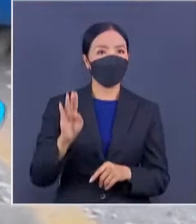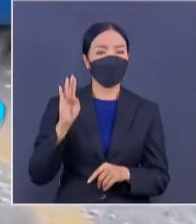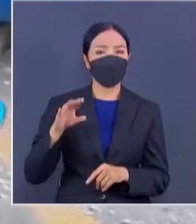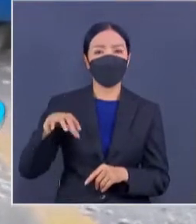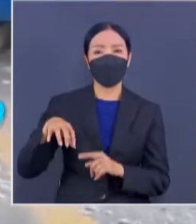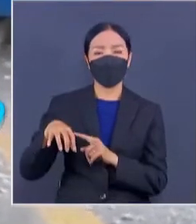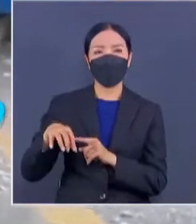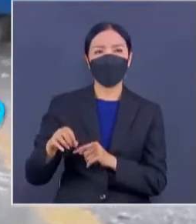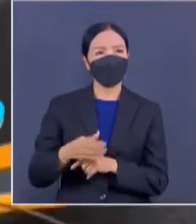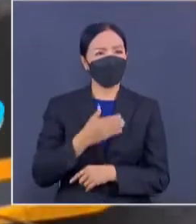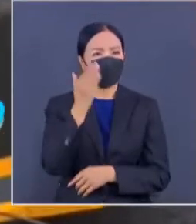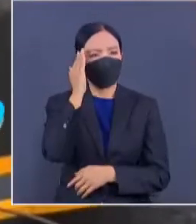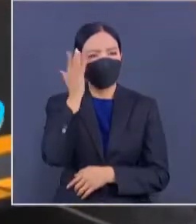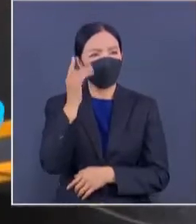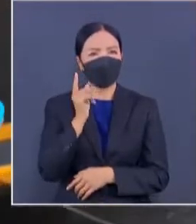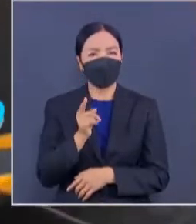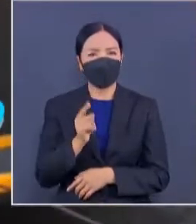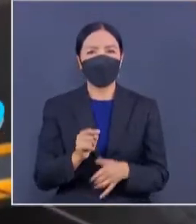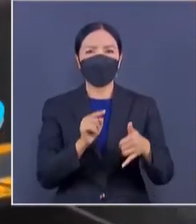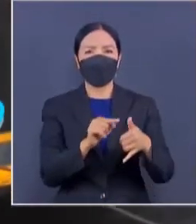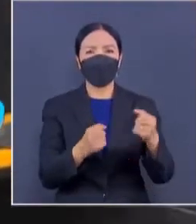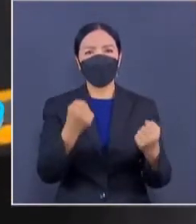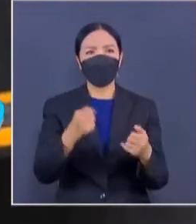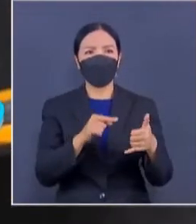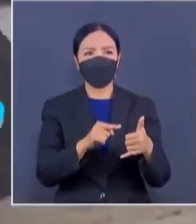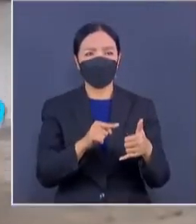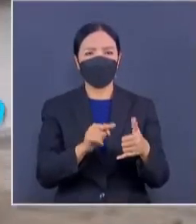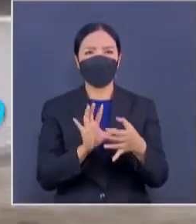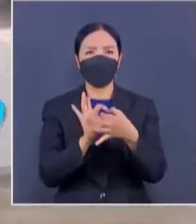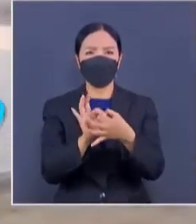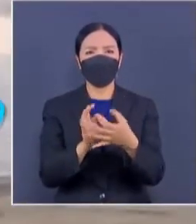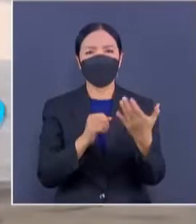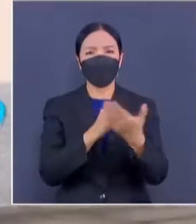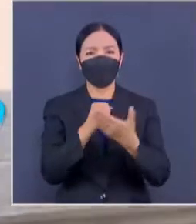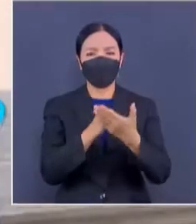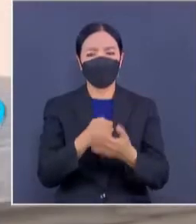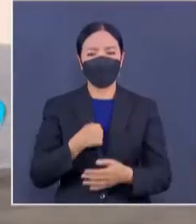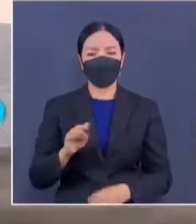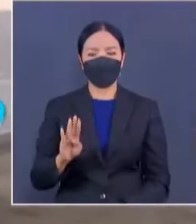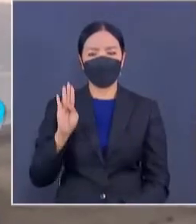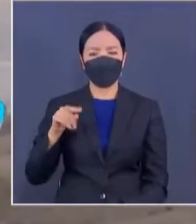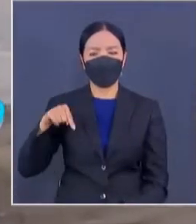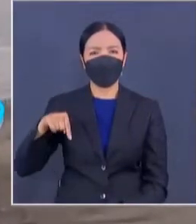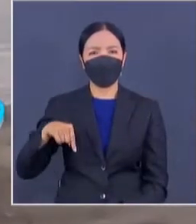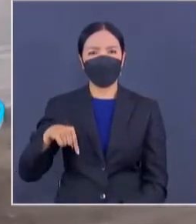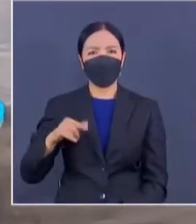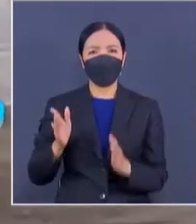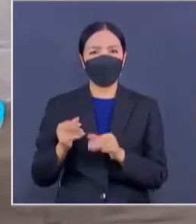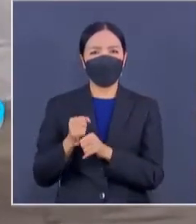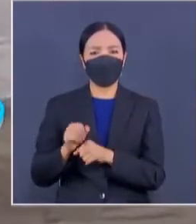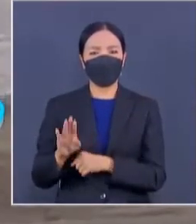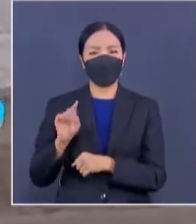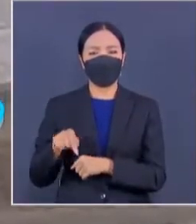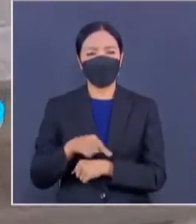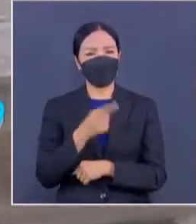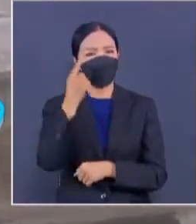ทางบริษัทเนี่ยไม่ทราบจริงๆว่าคนขับคนนี้ไปเกี่ยวข้องกับยาเสพติดส่วนเรื่องของการเยียวยาครับทางบริษัท